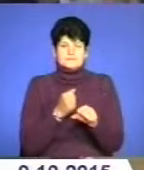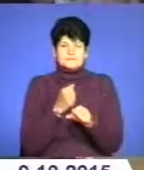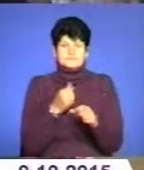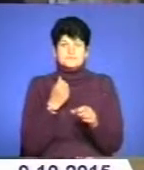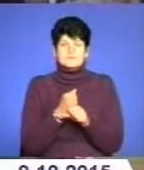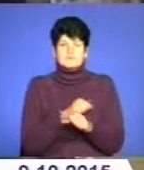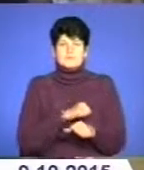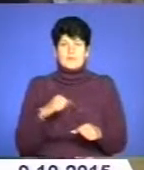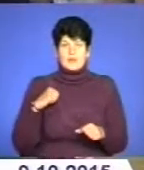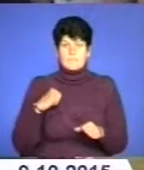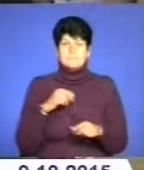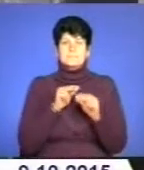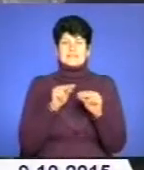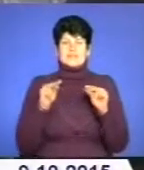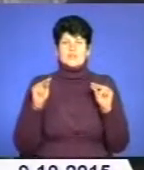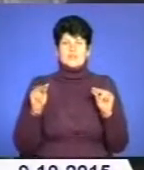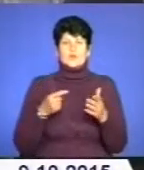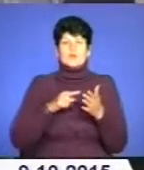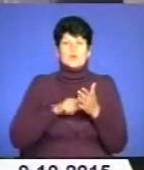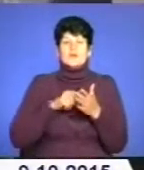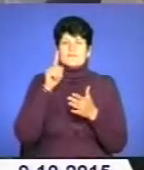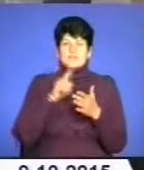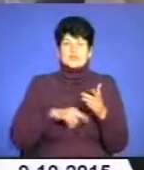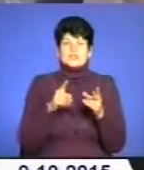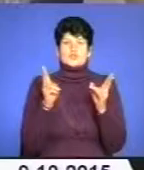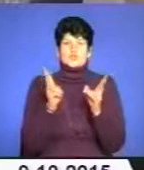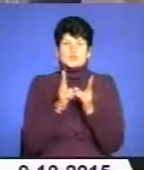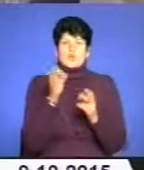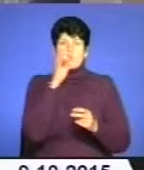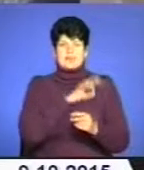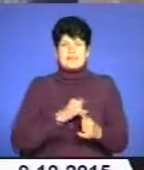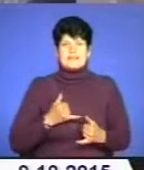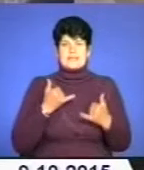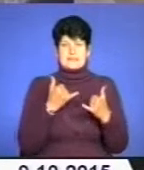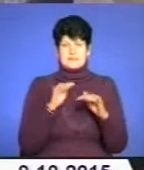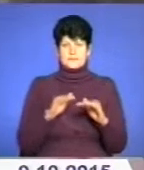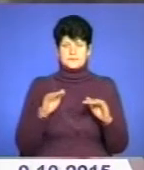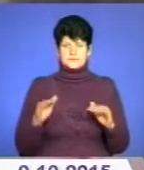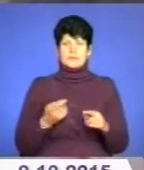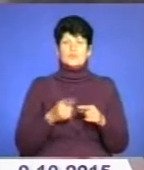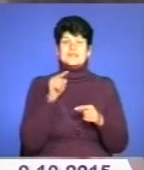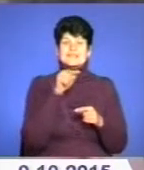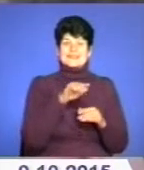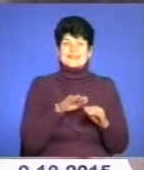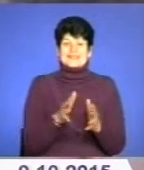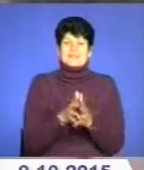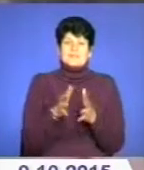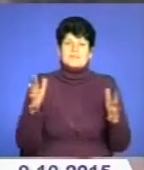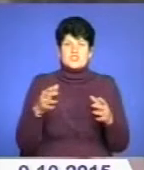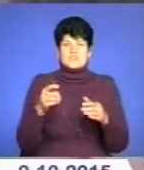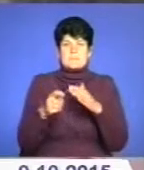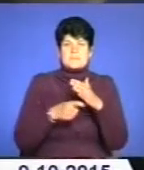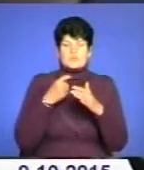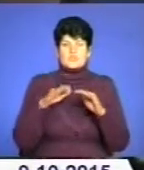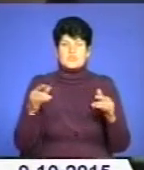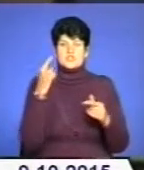Педагоги спеціального навчального закладу переконані, що такі зустрічі корисні для їхніх вихованців, адже ці діти більше пізнають світ через